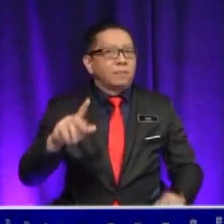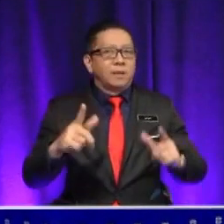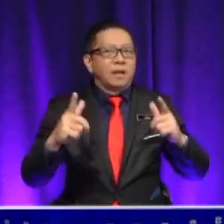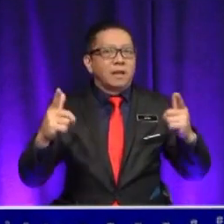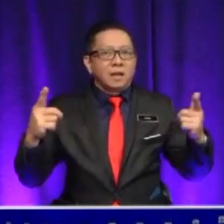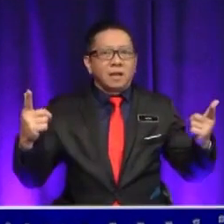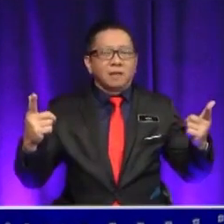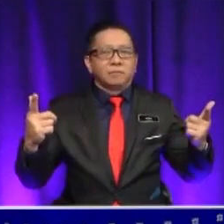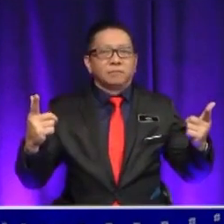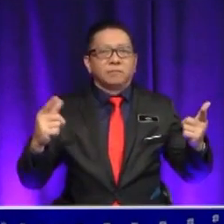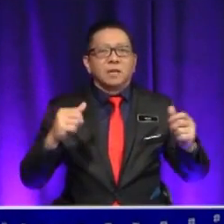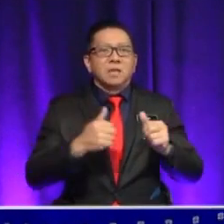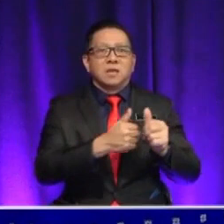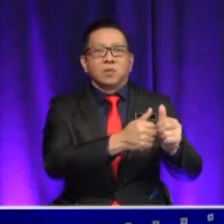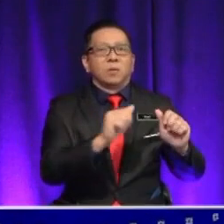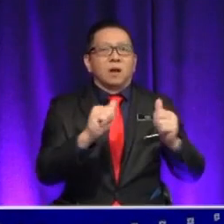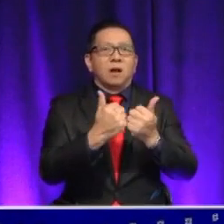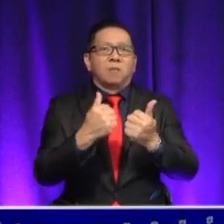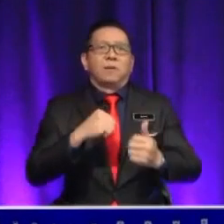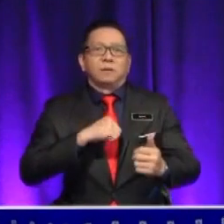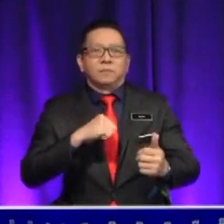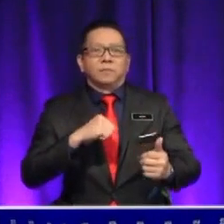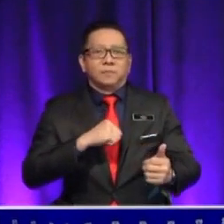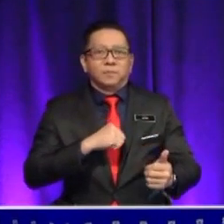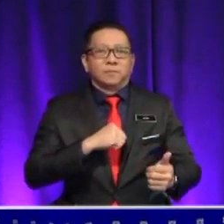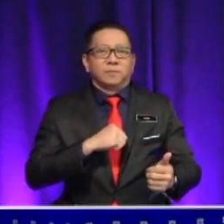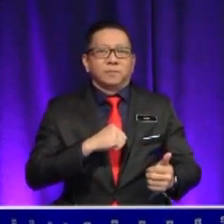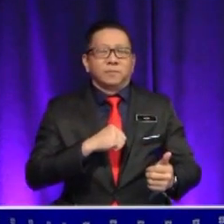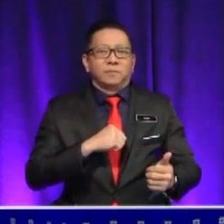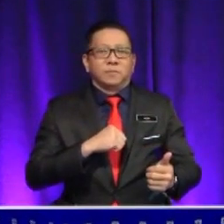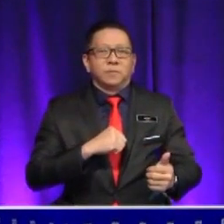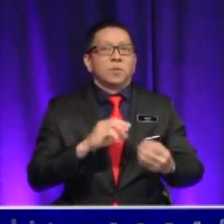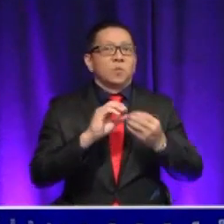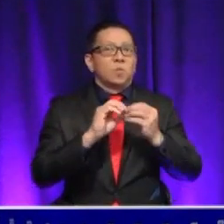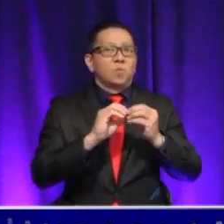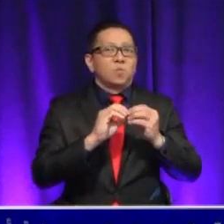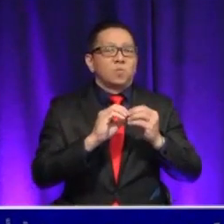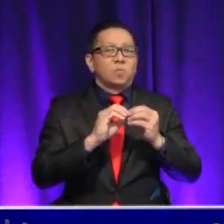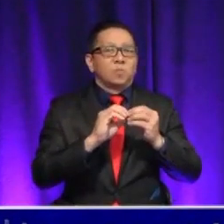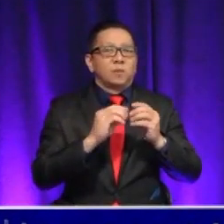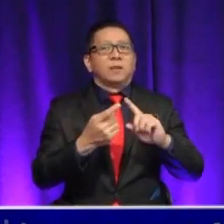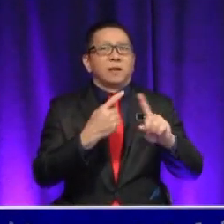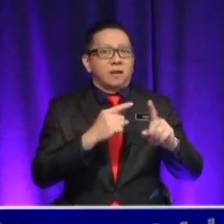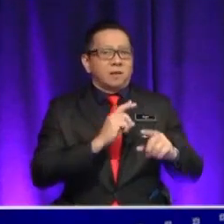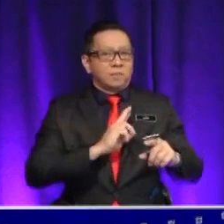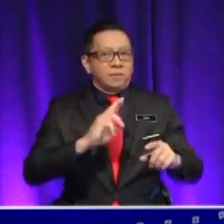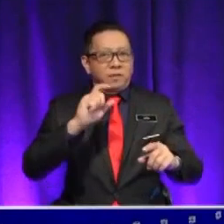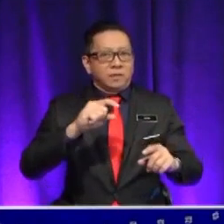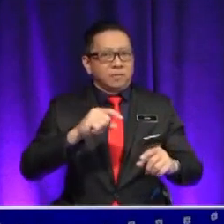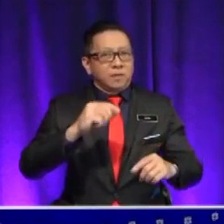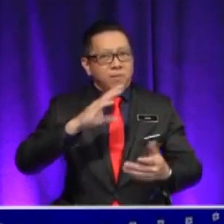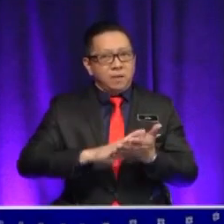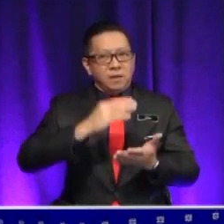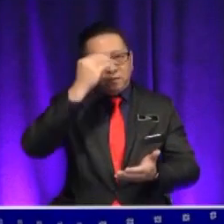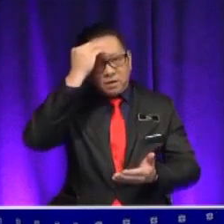antara peranan ataupun sikap yang perlu kita ada ialah menghormati antara satu sama lain. Okey, terima